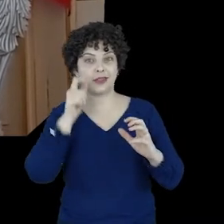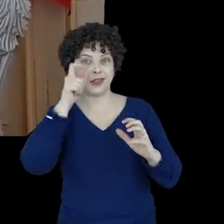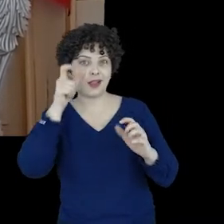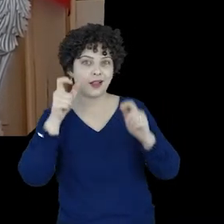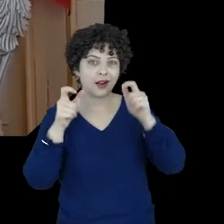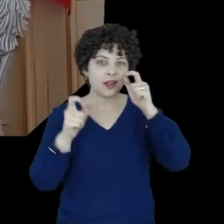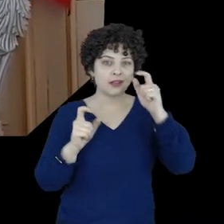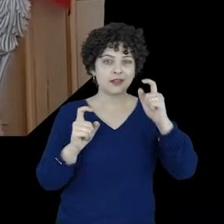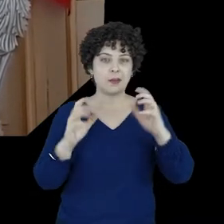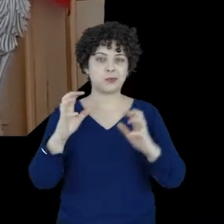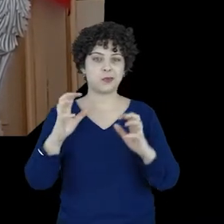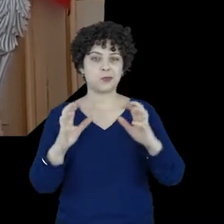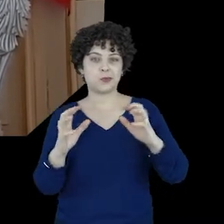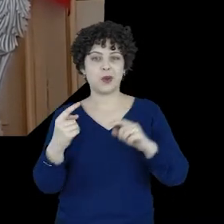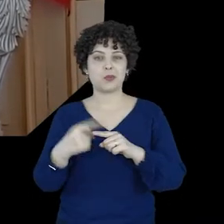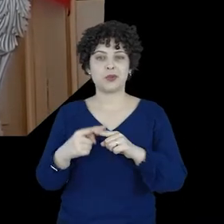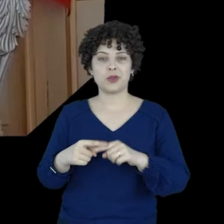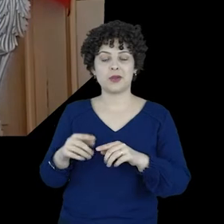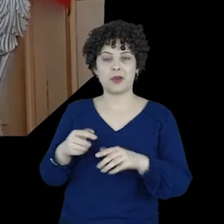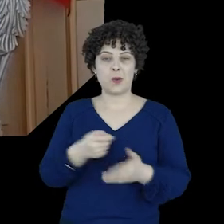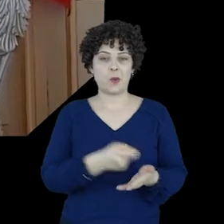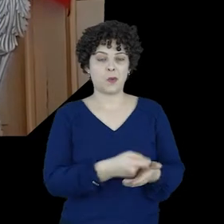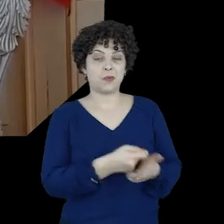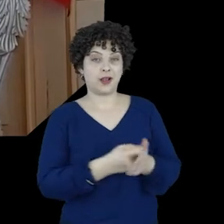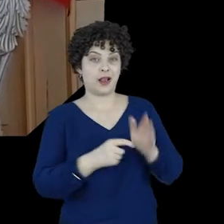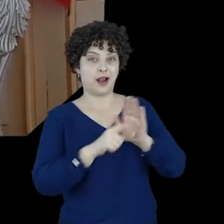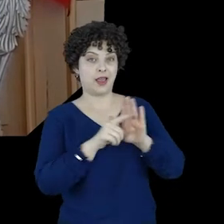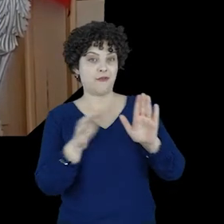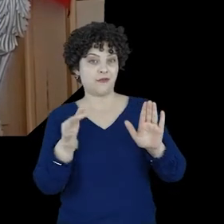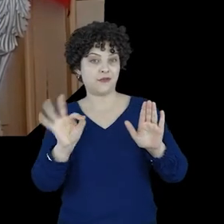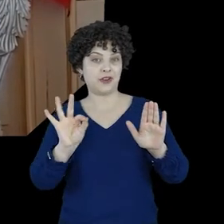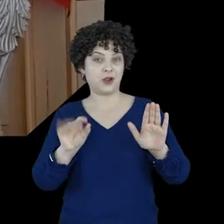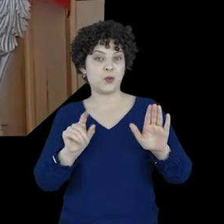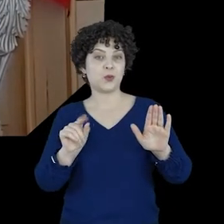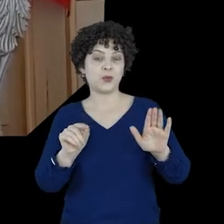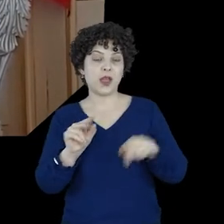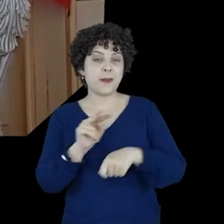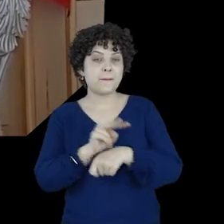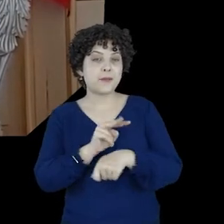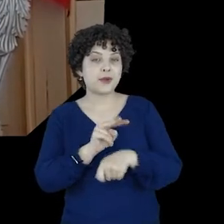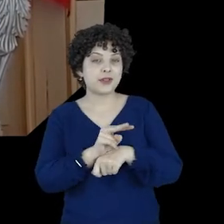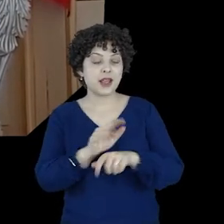soumis à un conflit d'intérêts. Parce que, d'une part, ils sont, en droit français, les